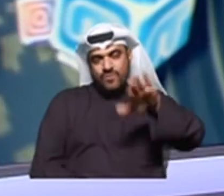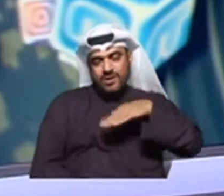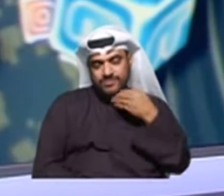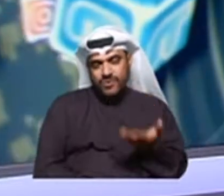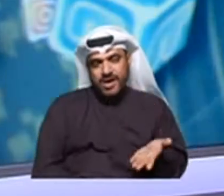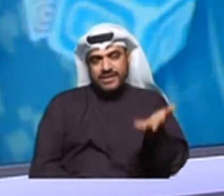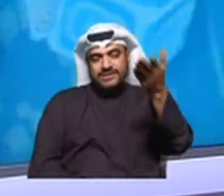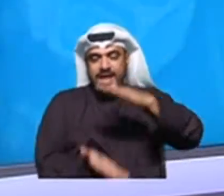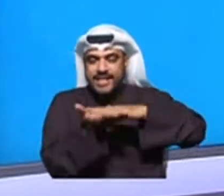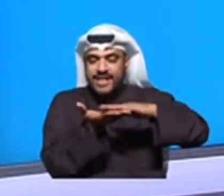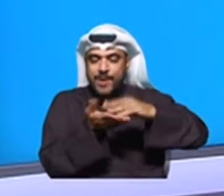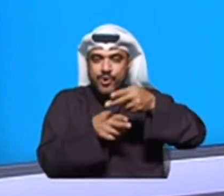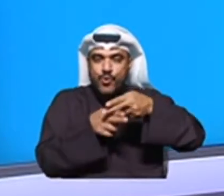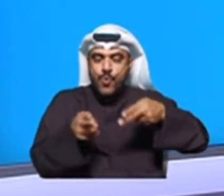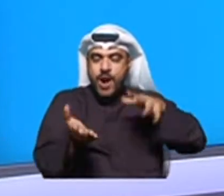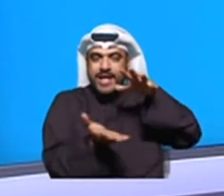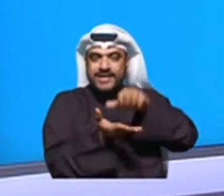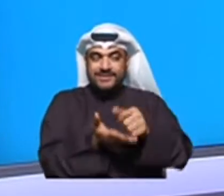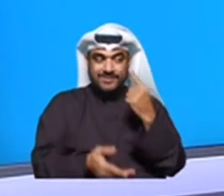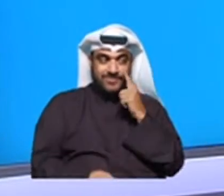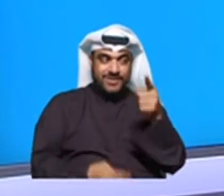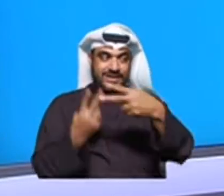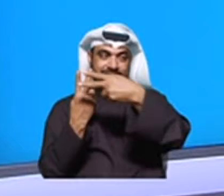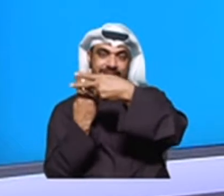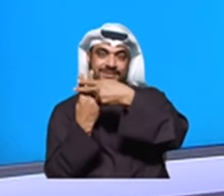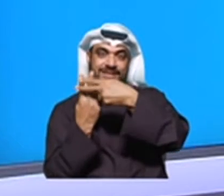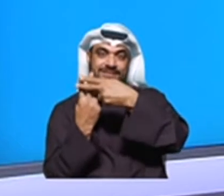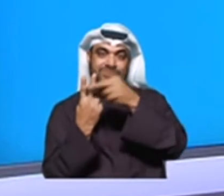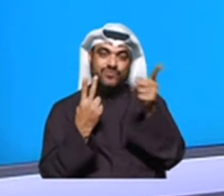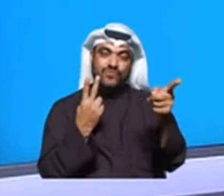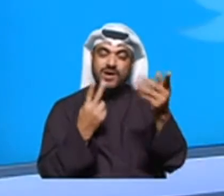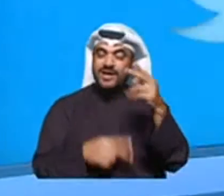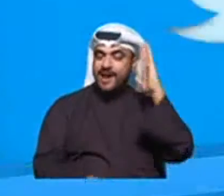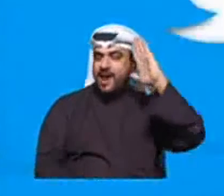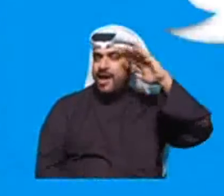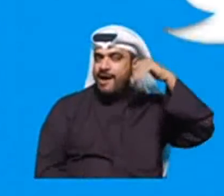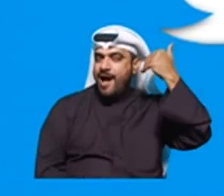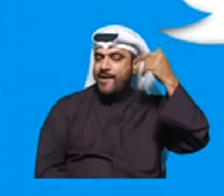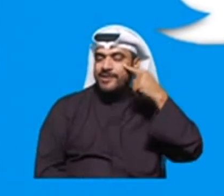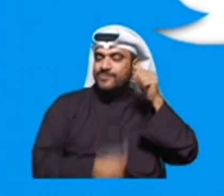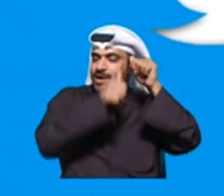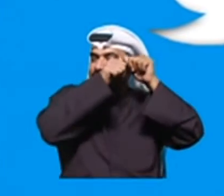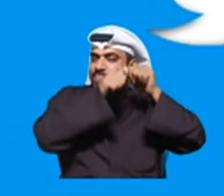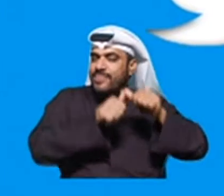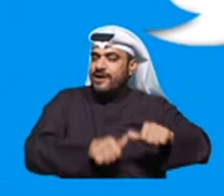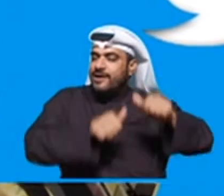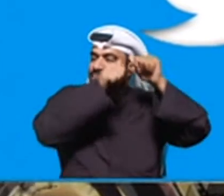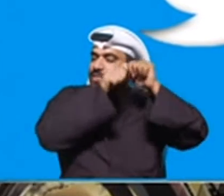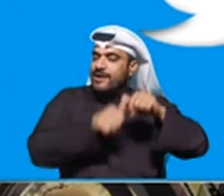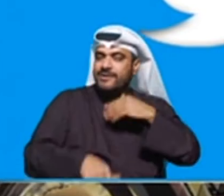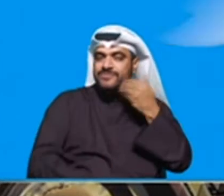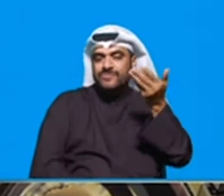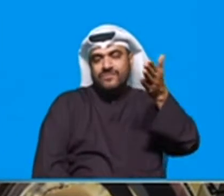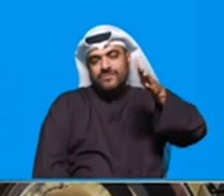بالأرواح فداء لتراب هذا الوطن الغالي. فتحت هاشتاجي وفاء العمر وسعاد الحسن استذكر المغردون اليوم ذكرى استشهاد